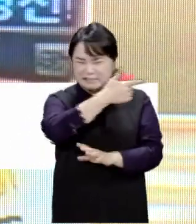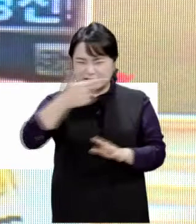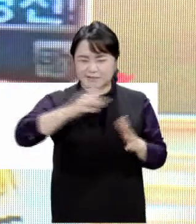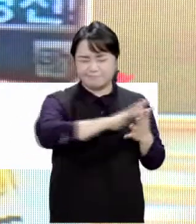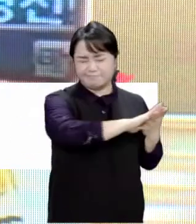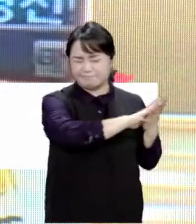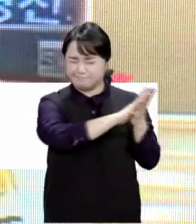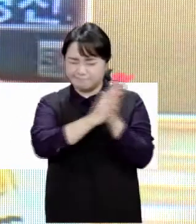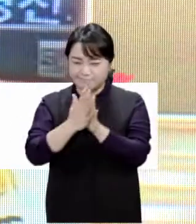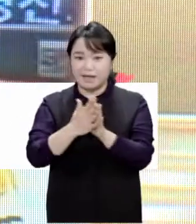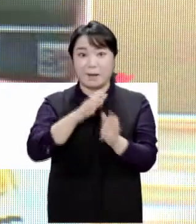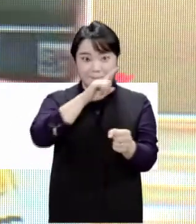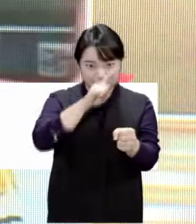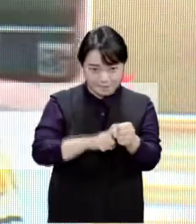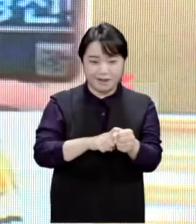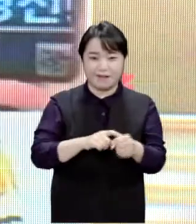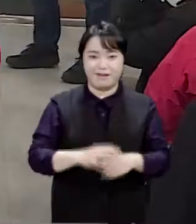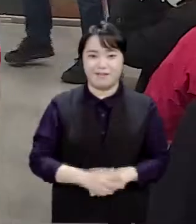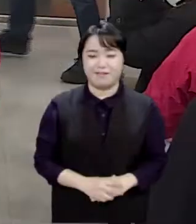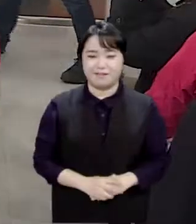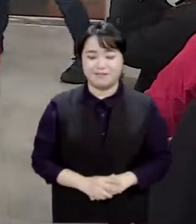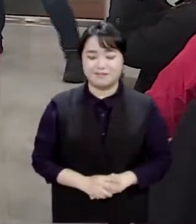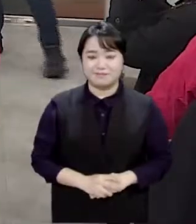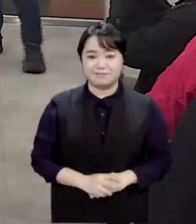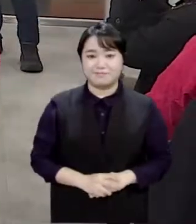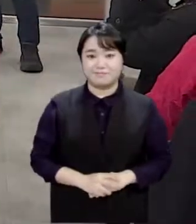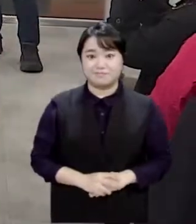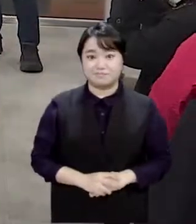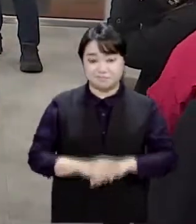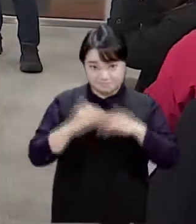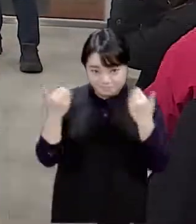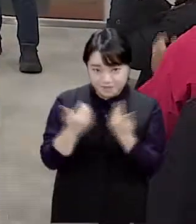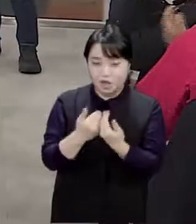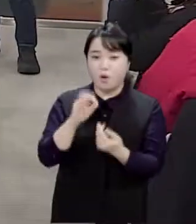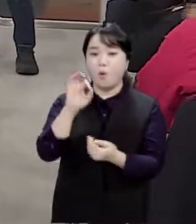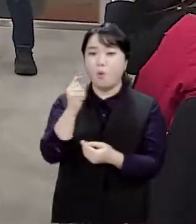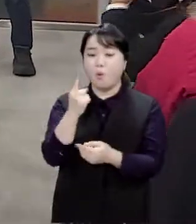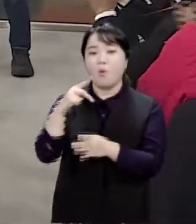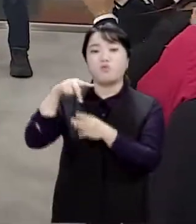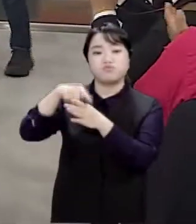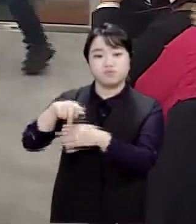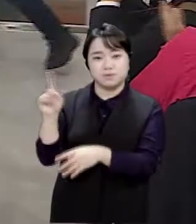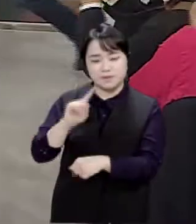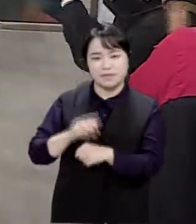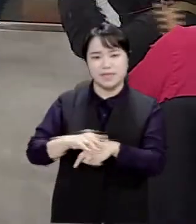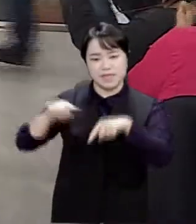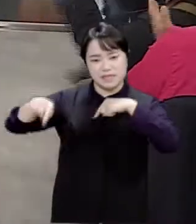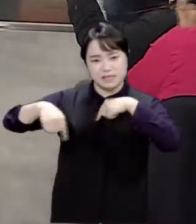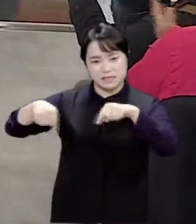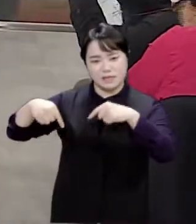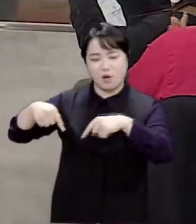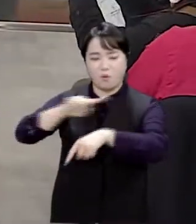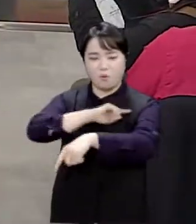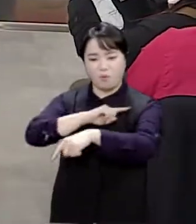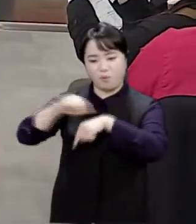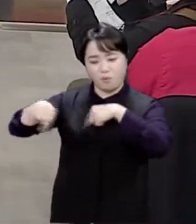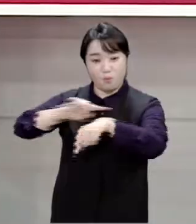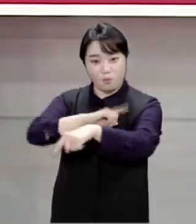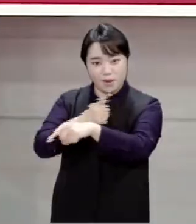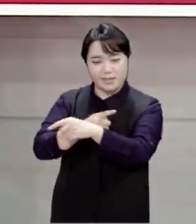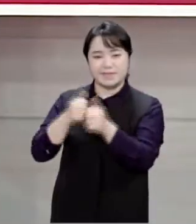시작하는 캠프입니다. 이에 맞서는 오세훈 후보는 정권 심판론을 강조하고